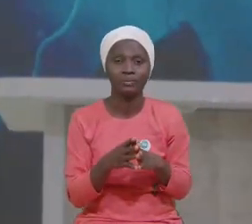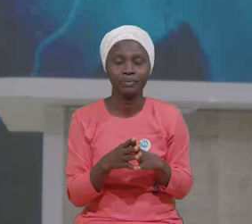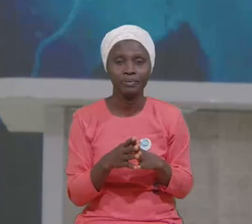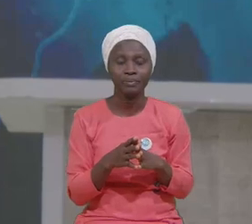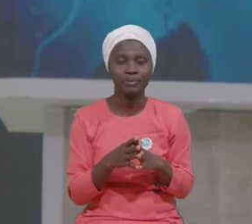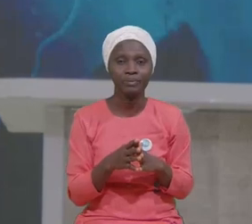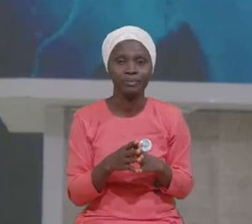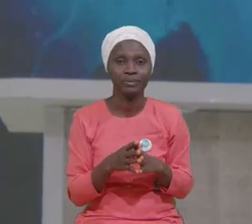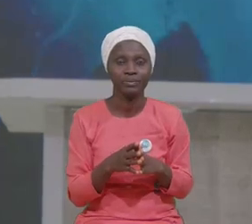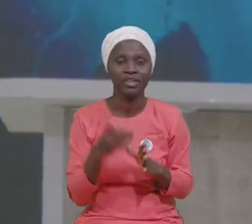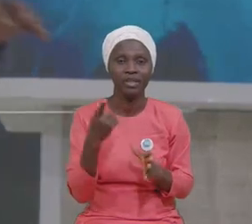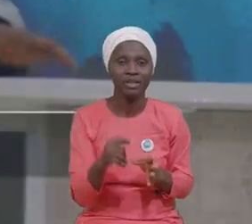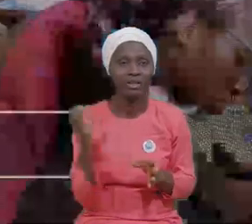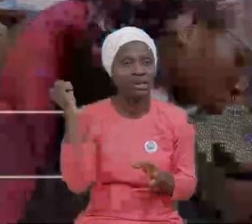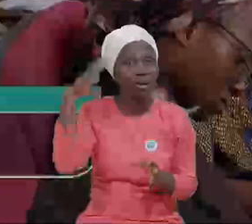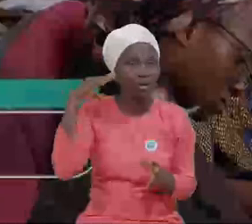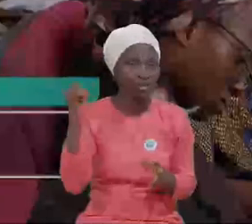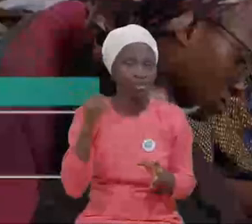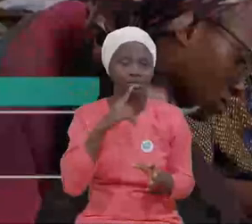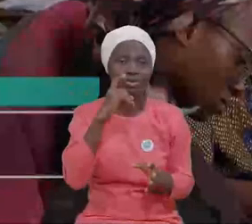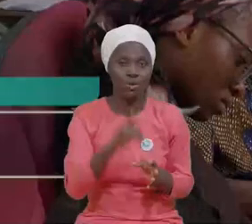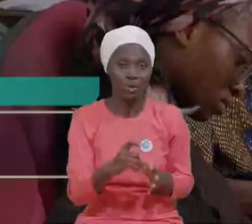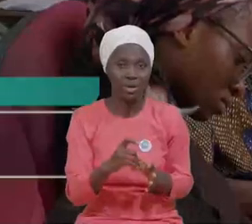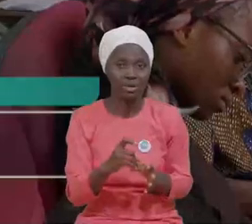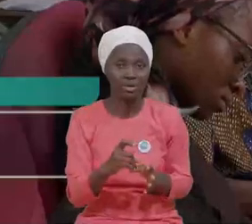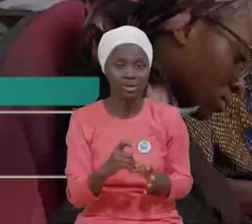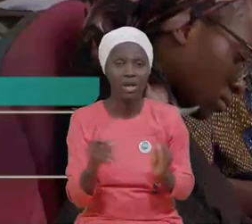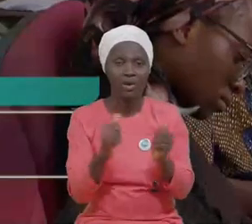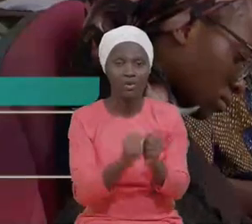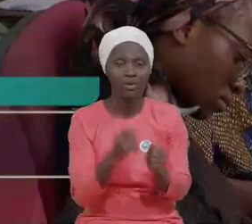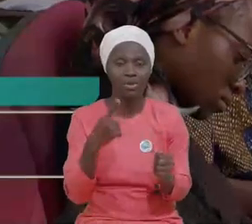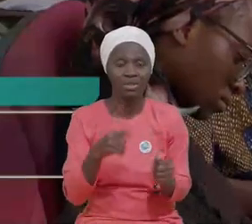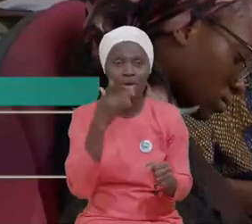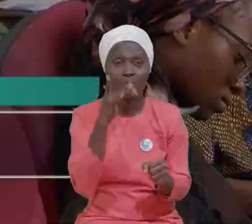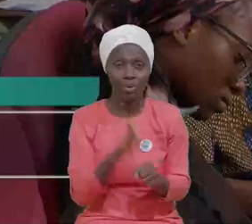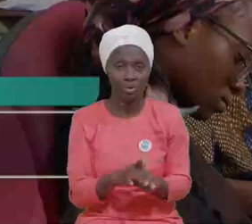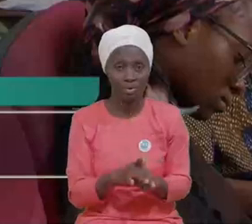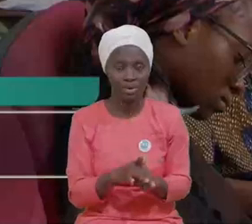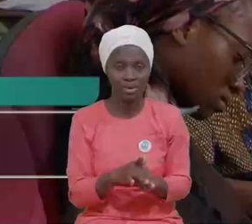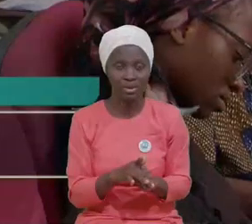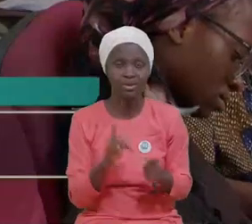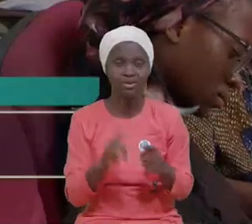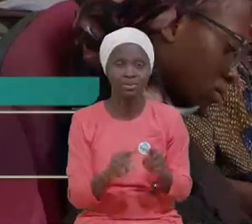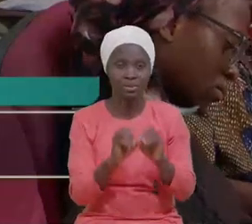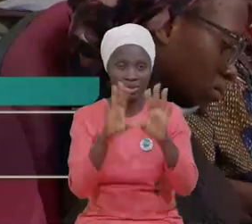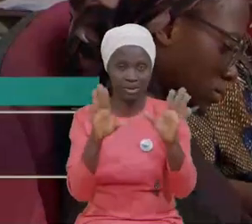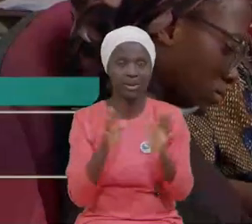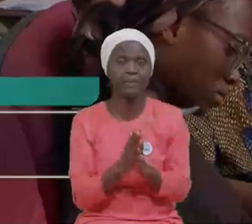le commandement gracieux avec la promesse de